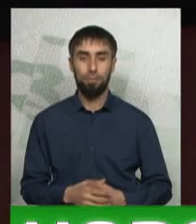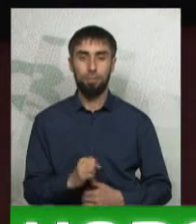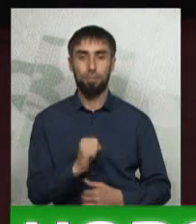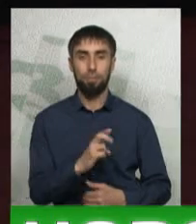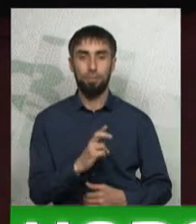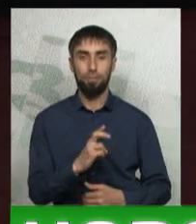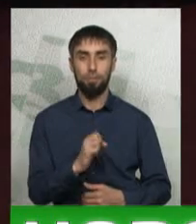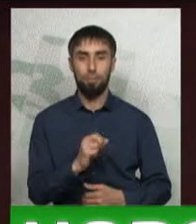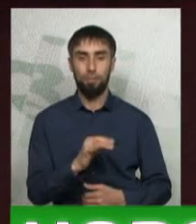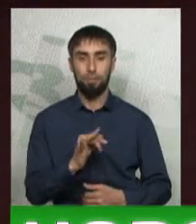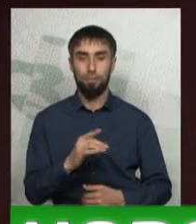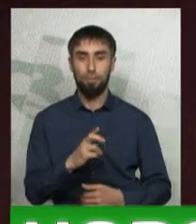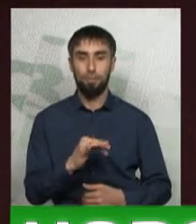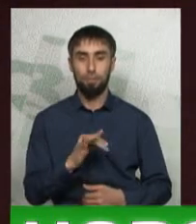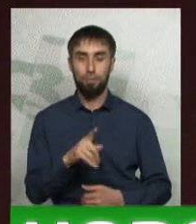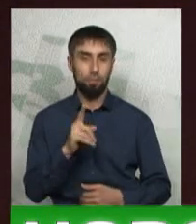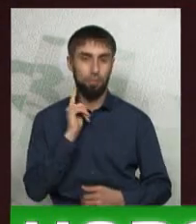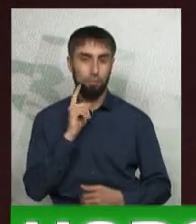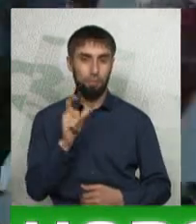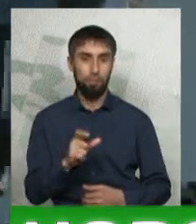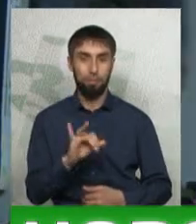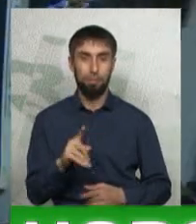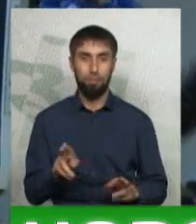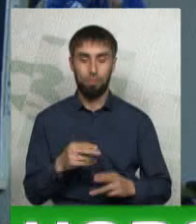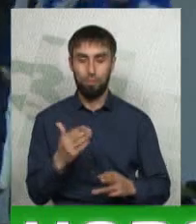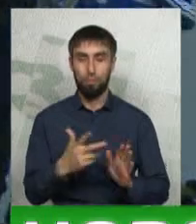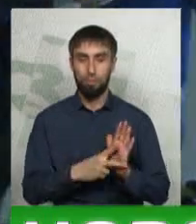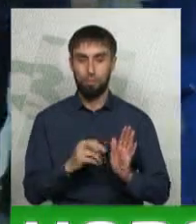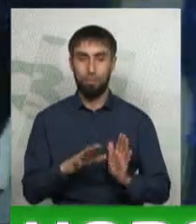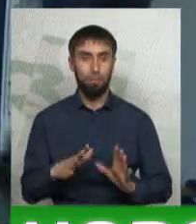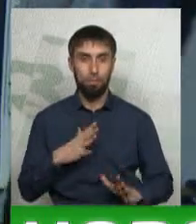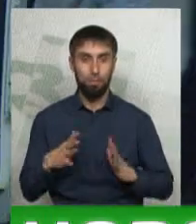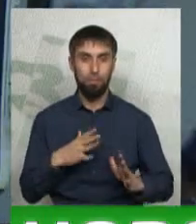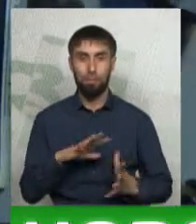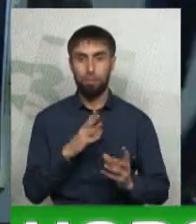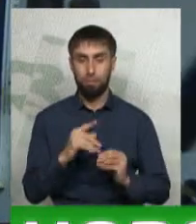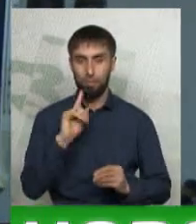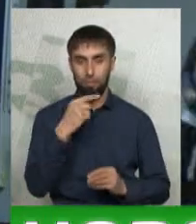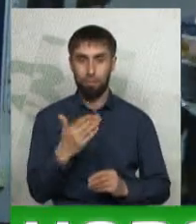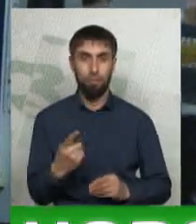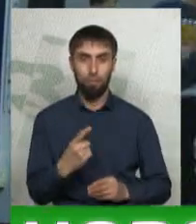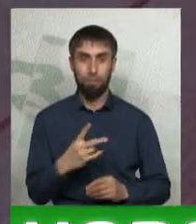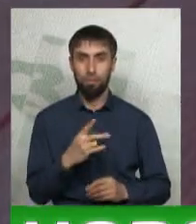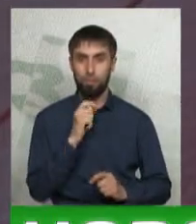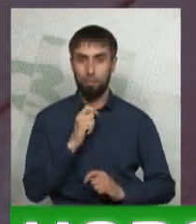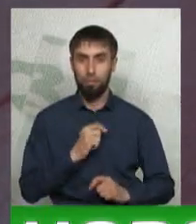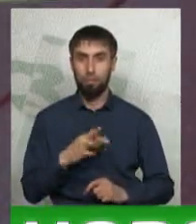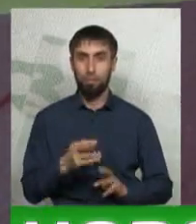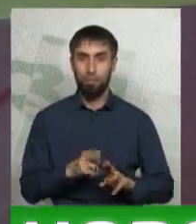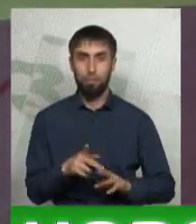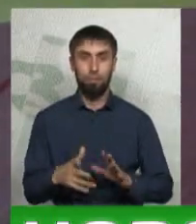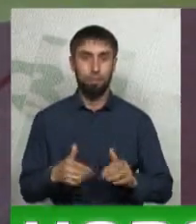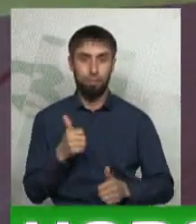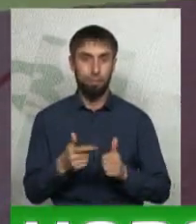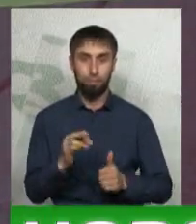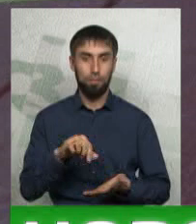Абабукар Бузуртанов – один из самых юных воспитанников клуба. Ему 8, а тренируется всего год. Это его первая награда. До этого в